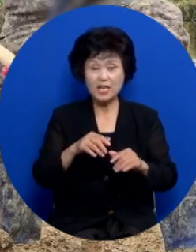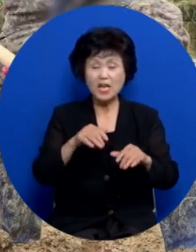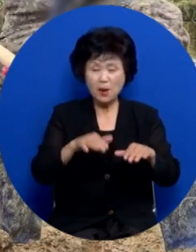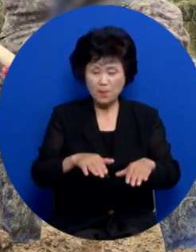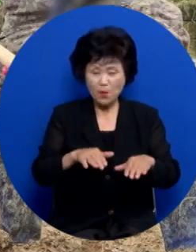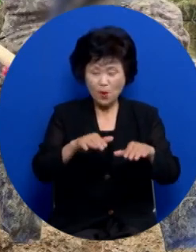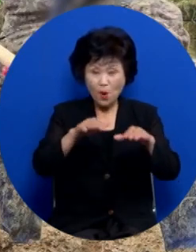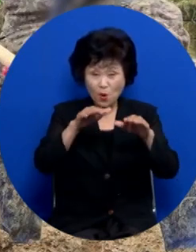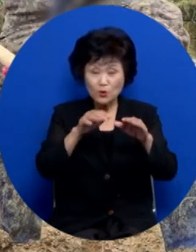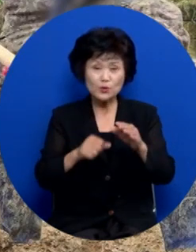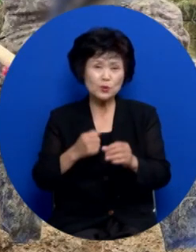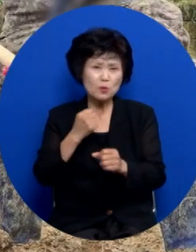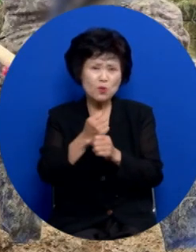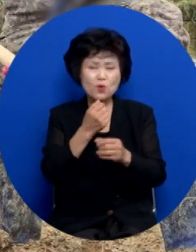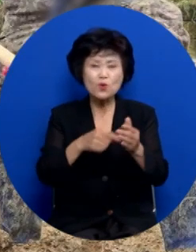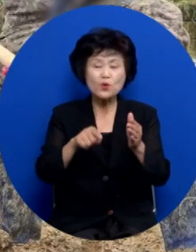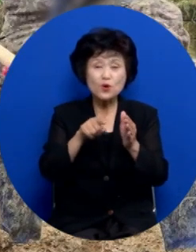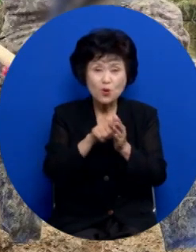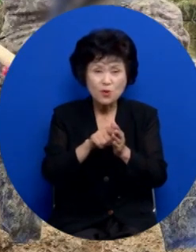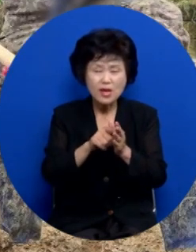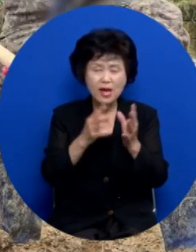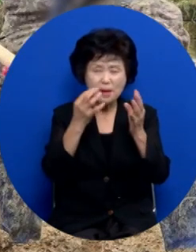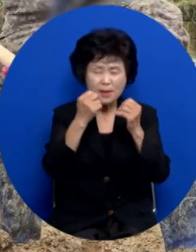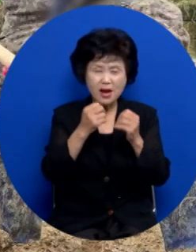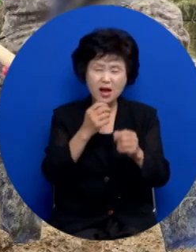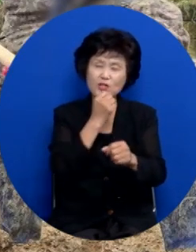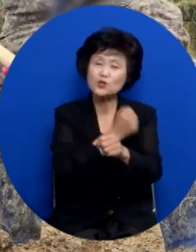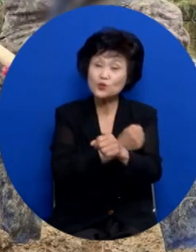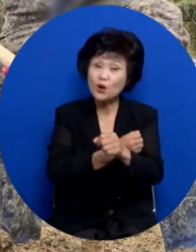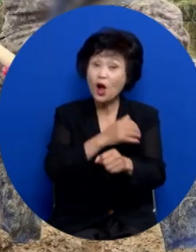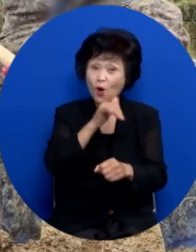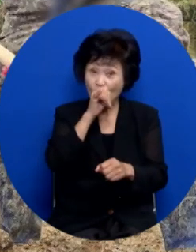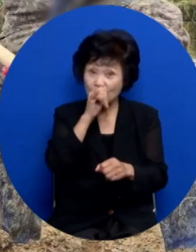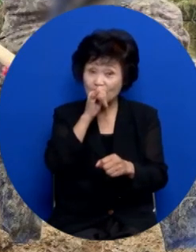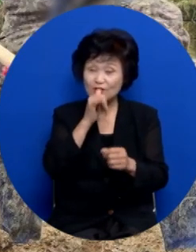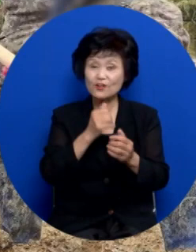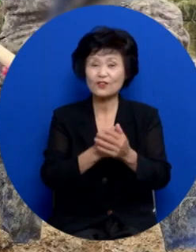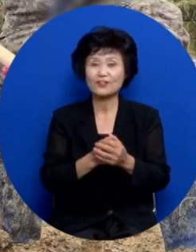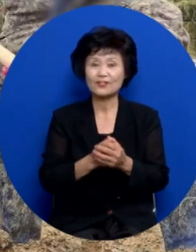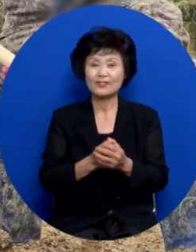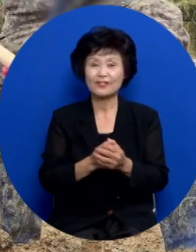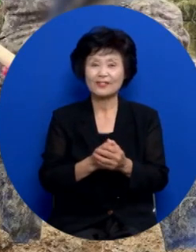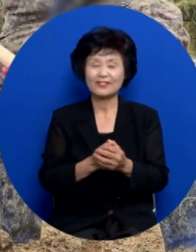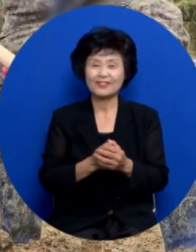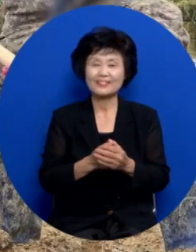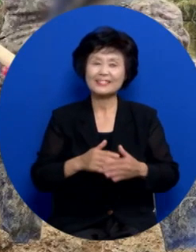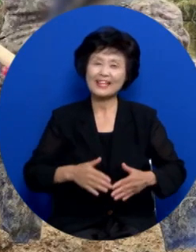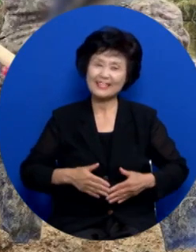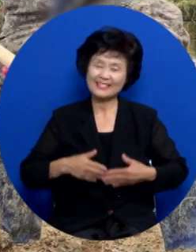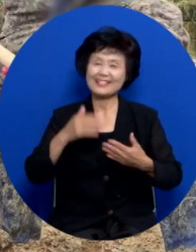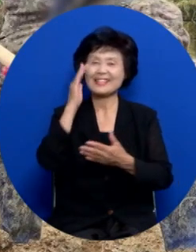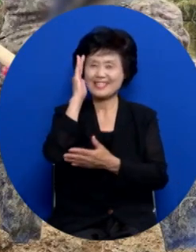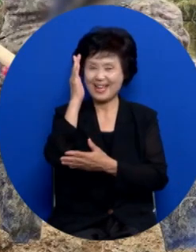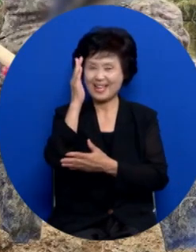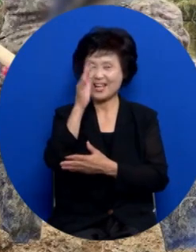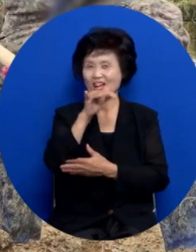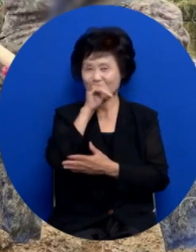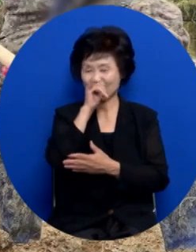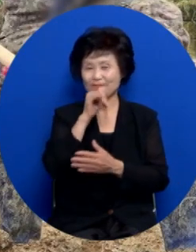또 투입이 됐는데 참여를 했는데 정말 또 훈훈한 이야기입니다